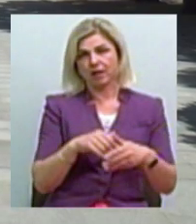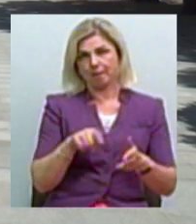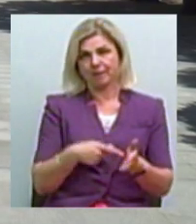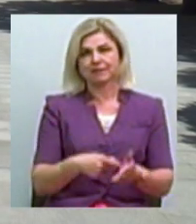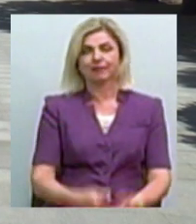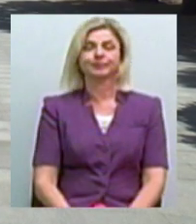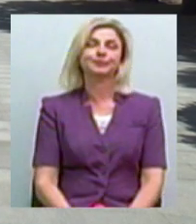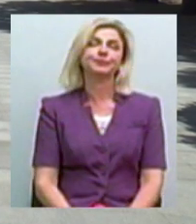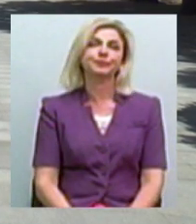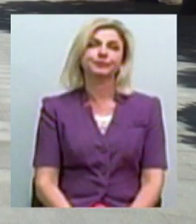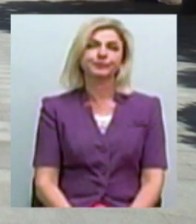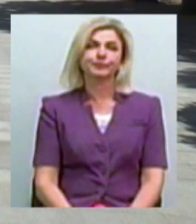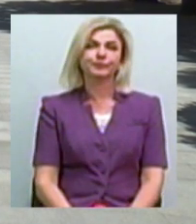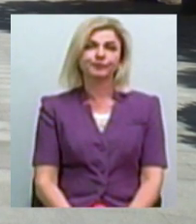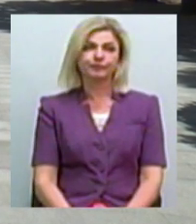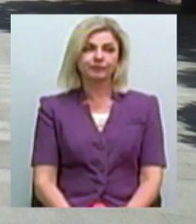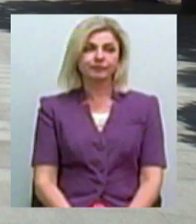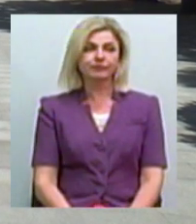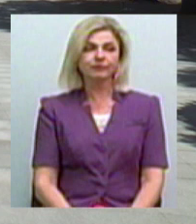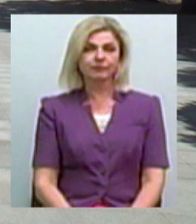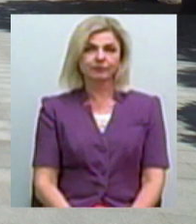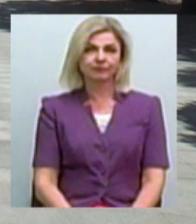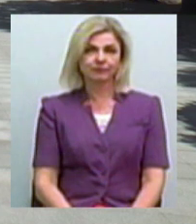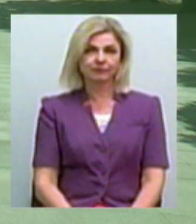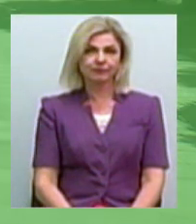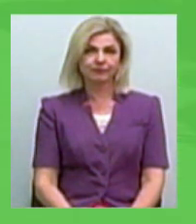Ігор Чорний, Сергій Куропятник. Новини на Суспільному. Миколаїв.